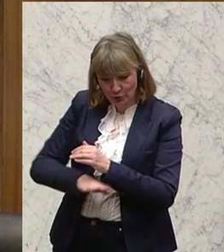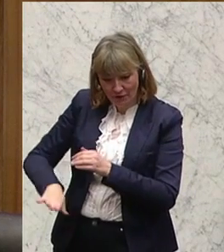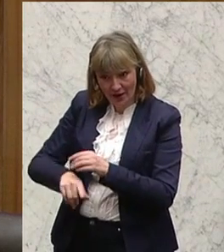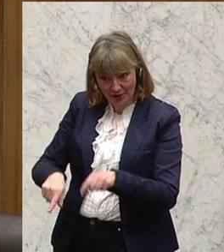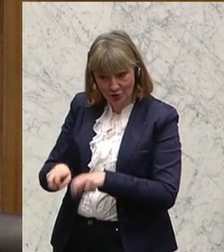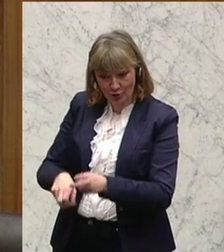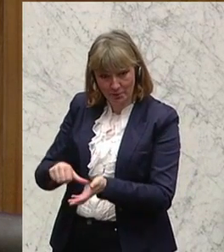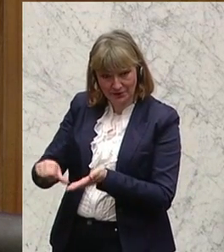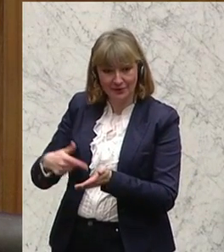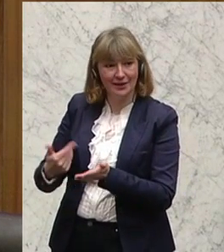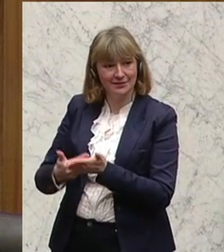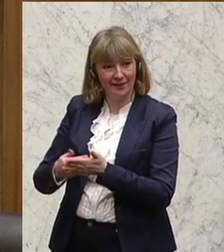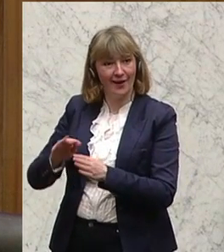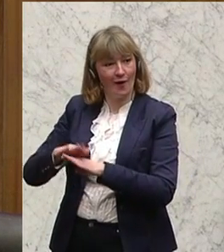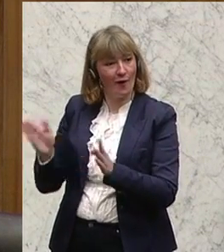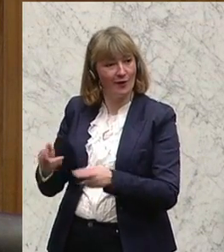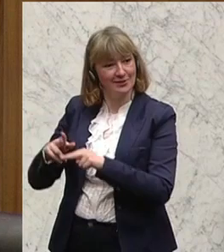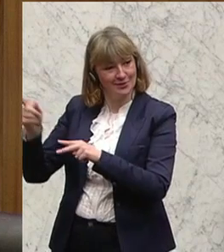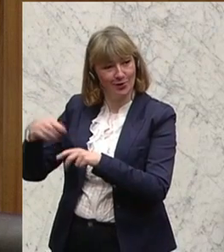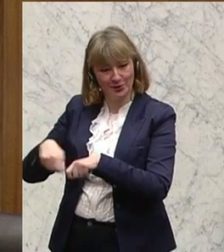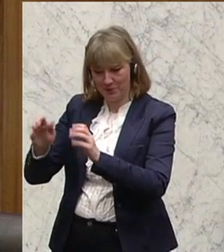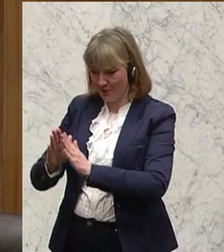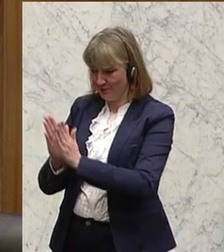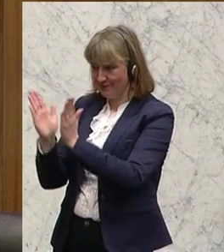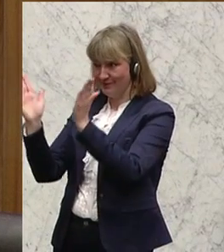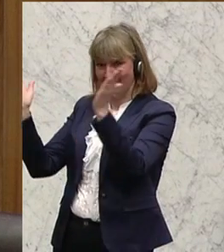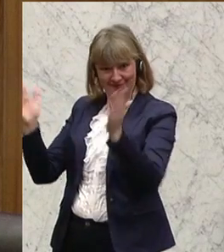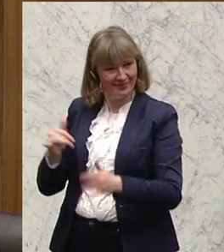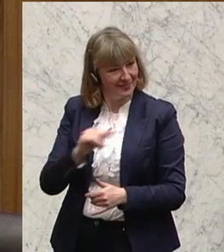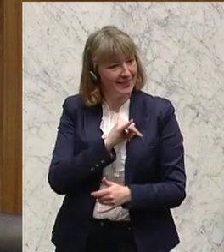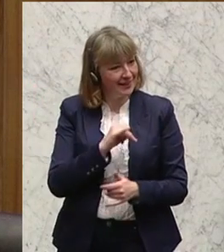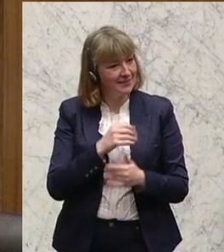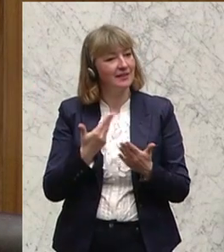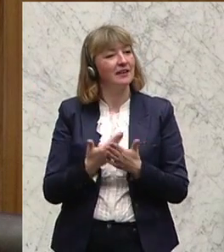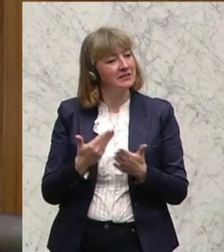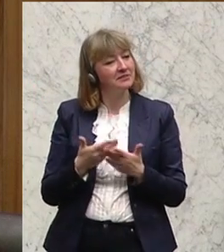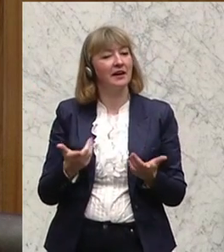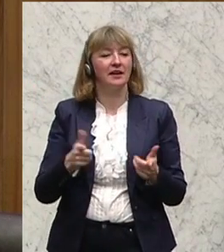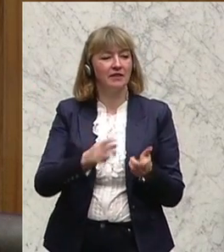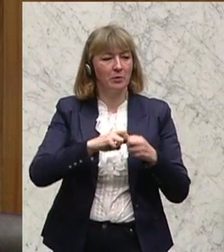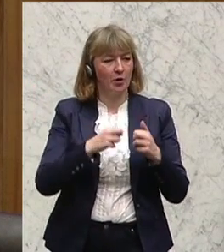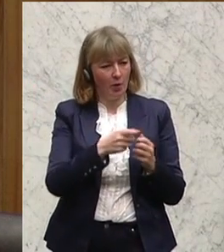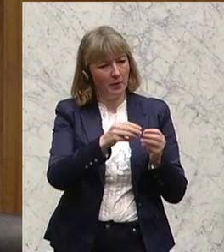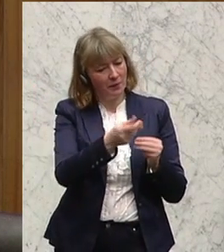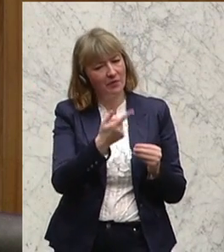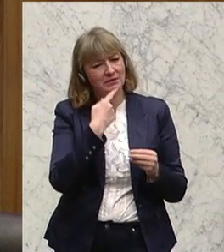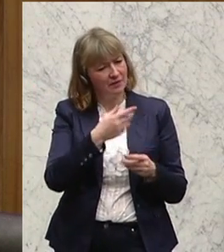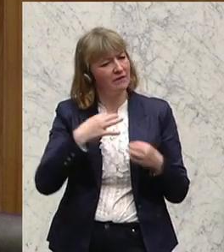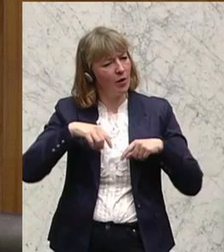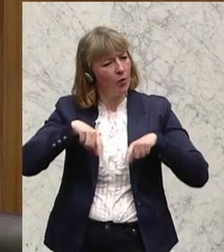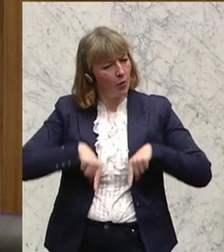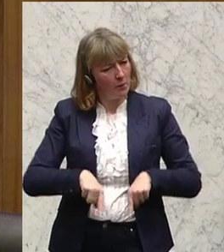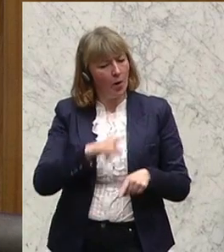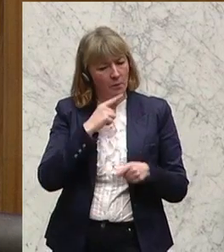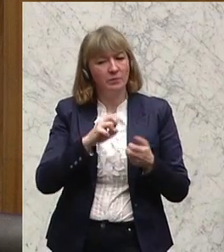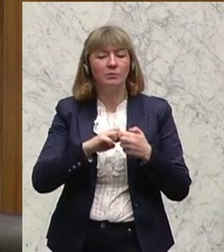große Auswirkungen der rechtlichen Regelungen, aber man muss schon auch sehen, das Problem, das Sie, Frau Klupperfrau, zu Recht angesprochen haben, das